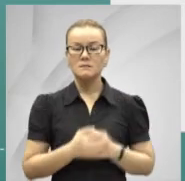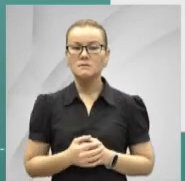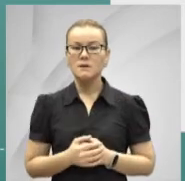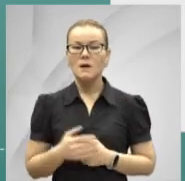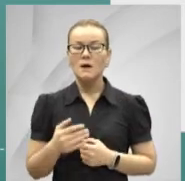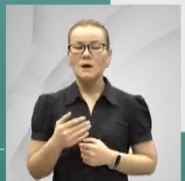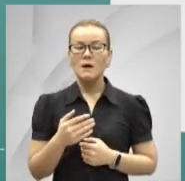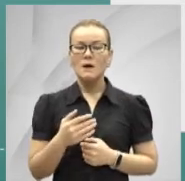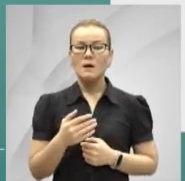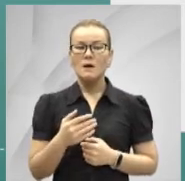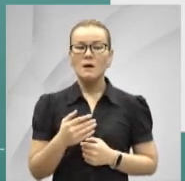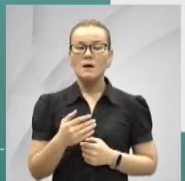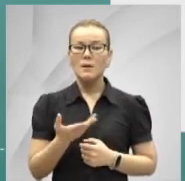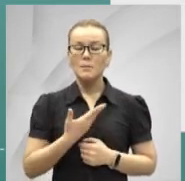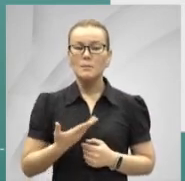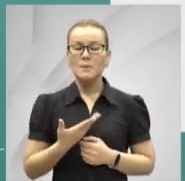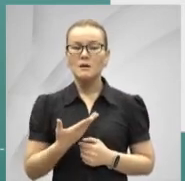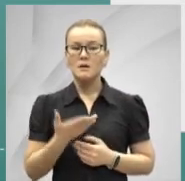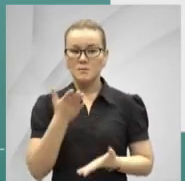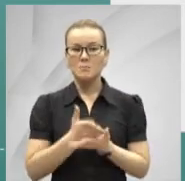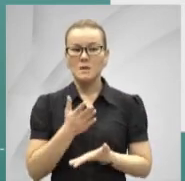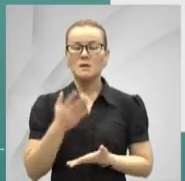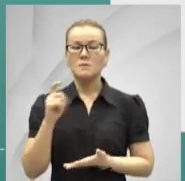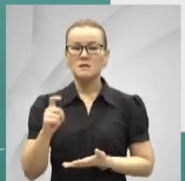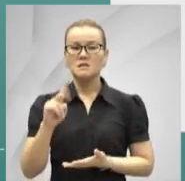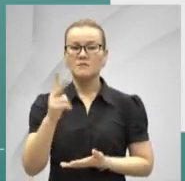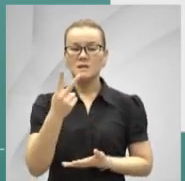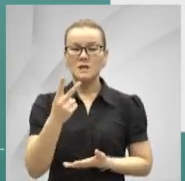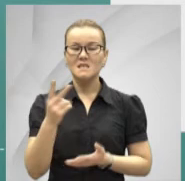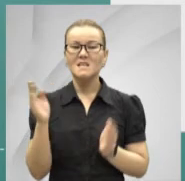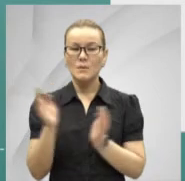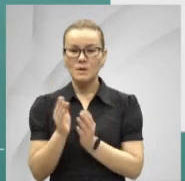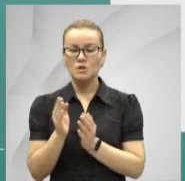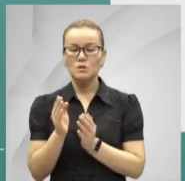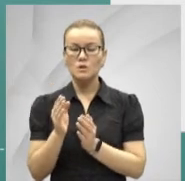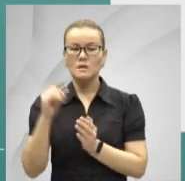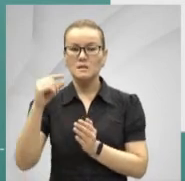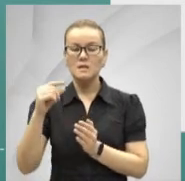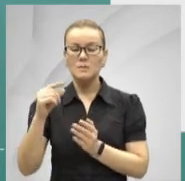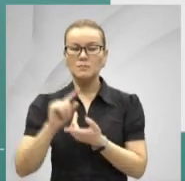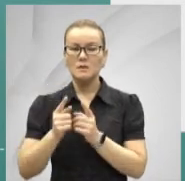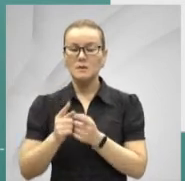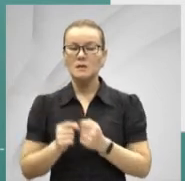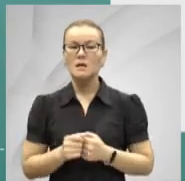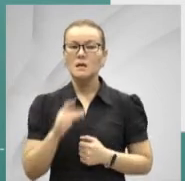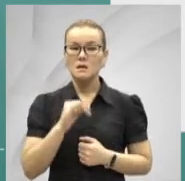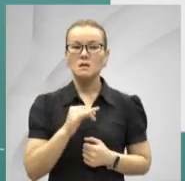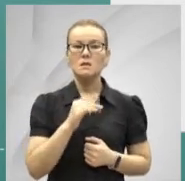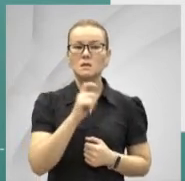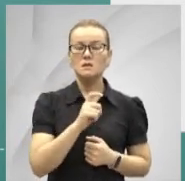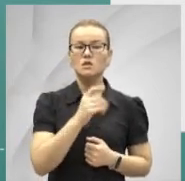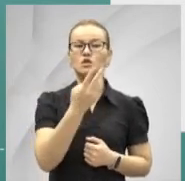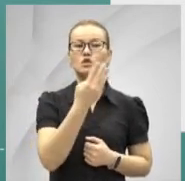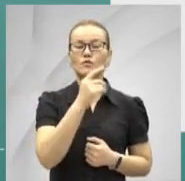мы имеем x в квадрате, наименьшую степень нашей переменной, и x в